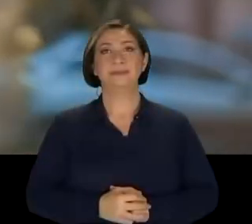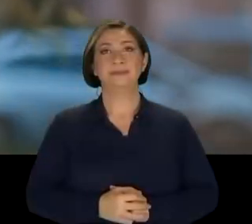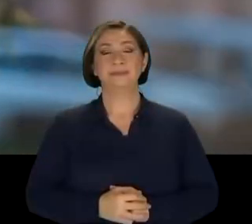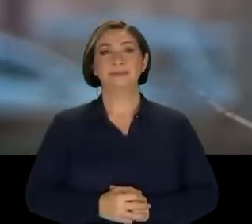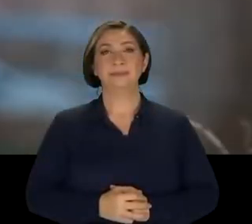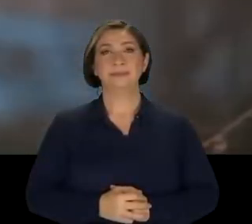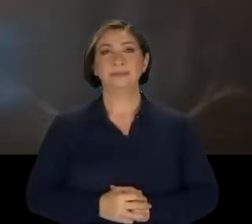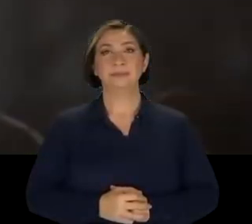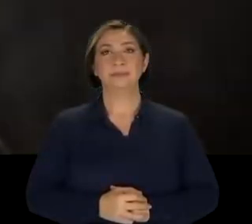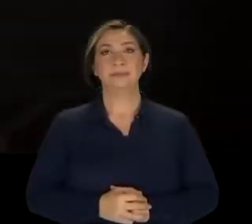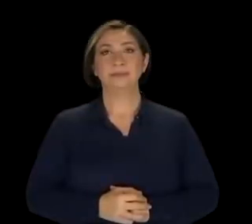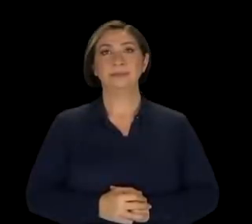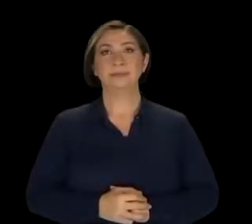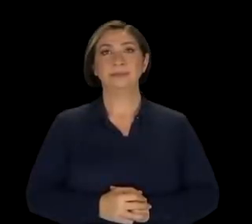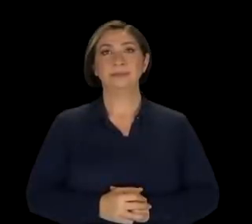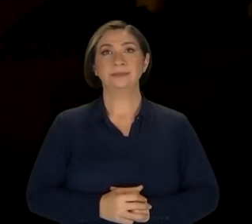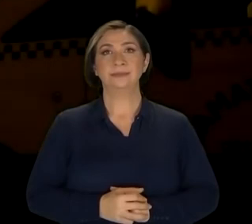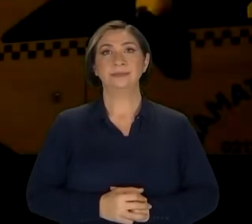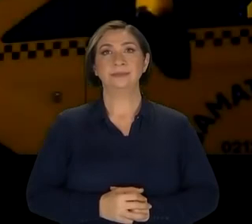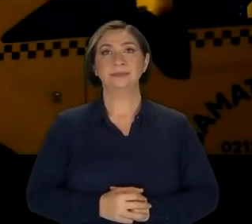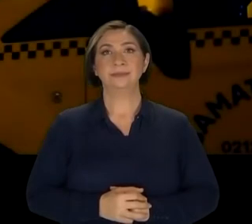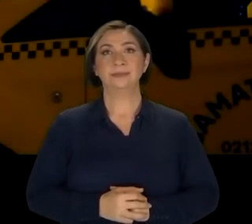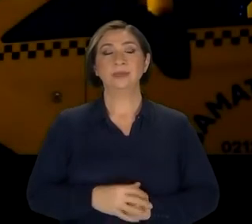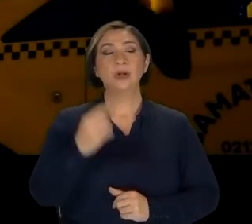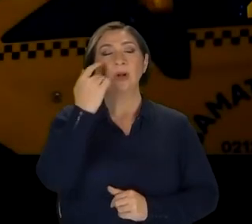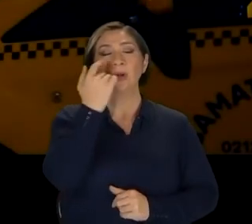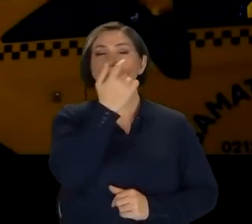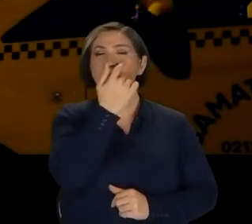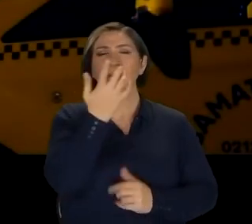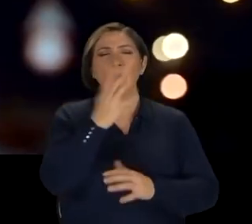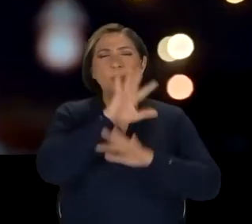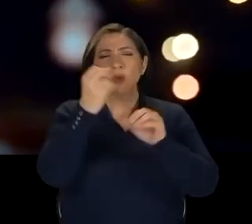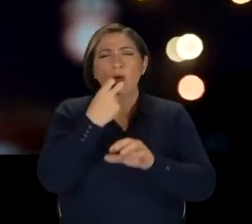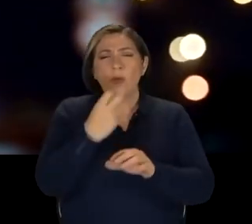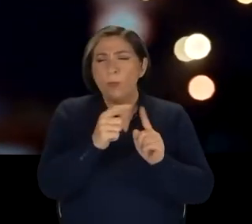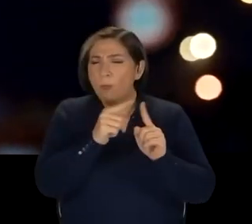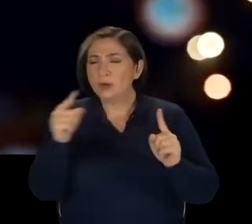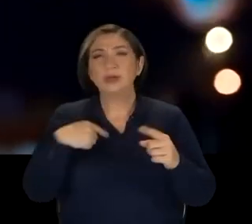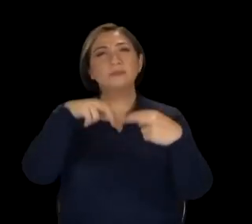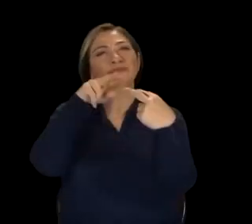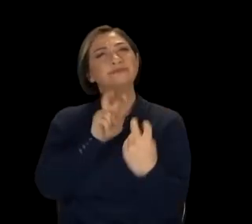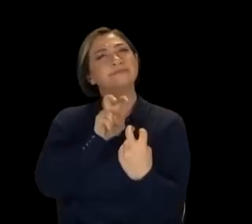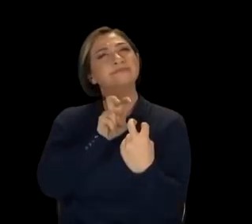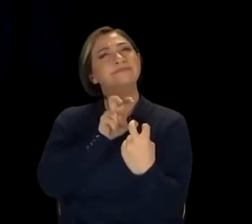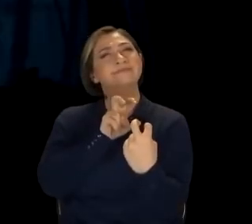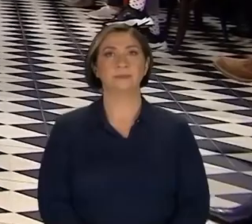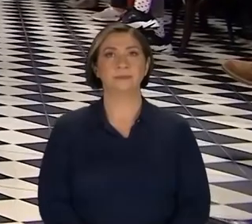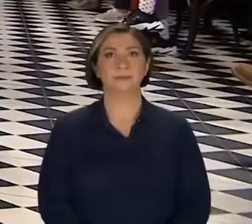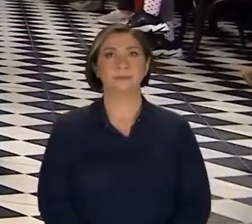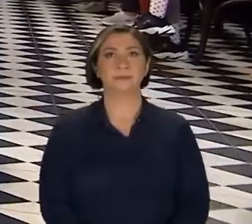Ben öyle uzun uzun onun gözlerine bakayım, o bana baksın. Gözleri gözümde bütün ömrüm boyunca karşısına otururum abi.